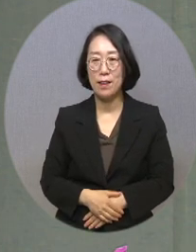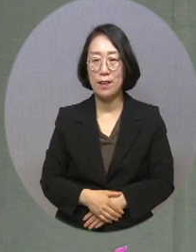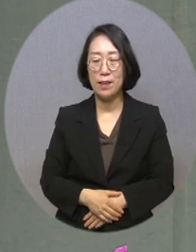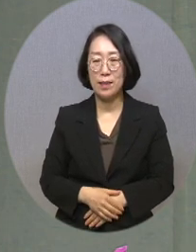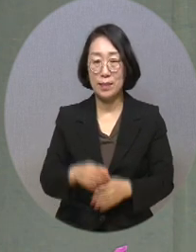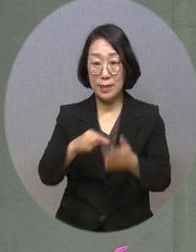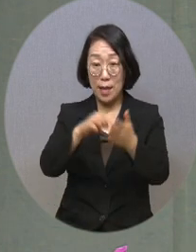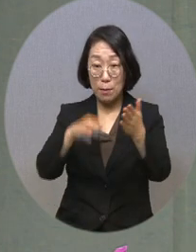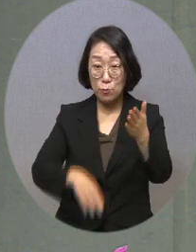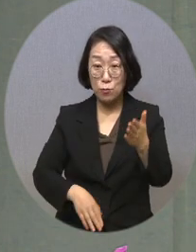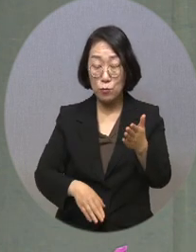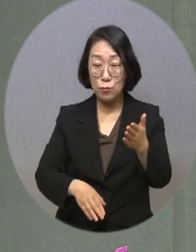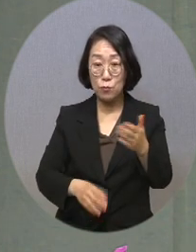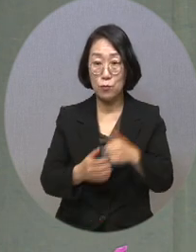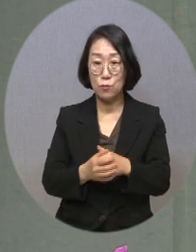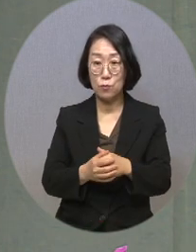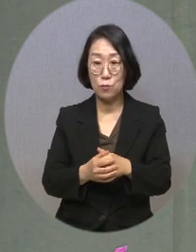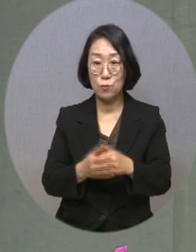한국세무사회